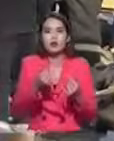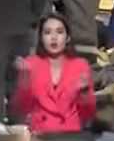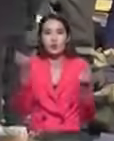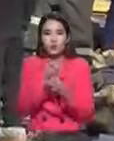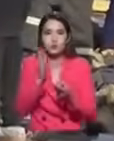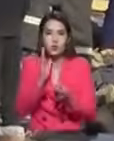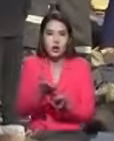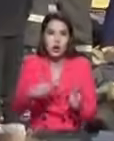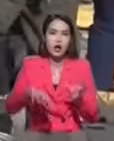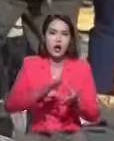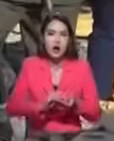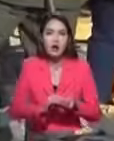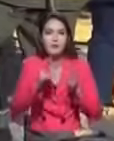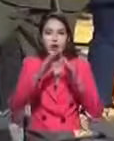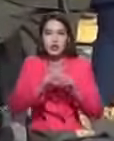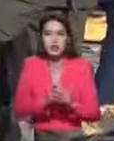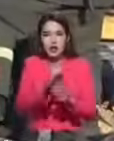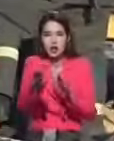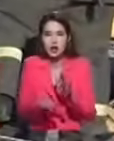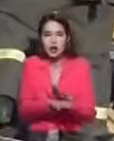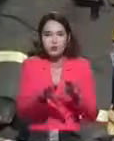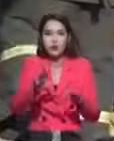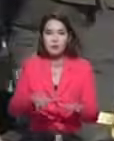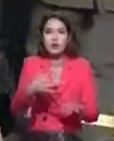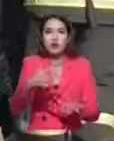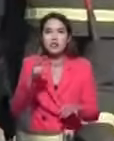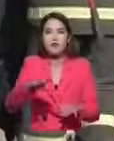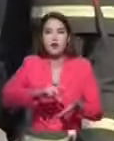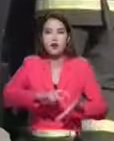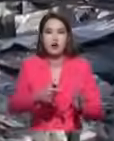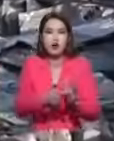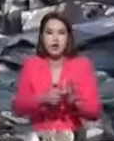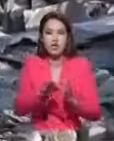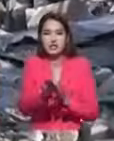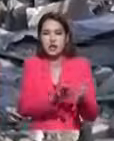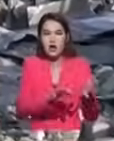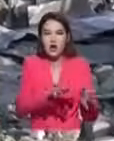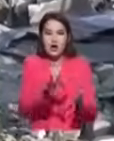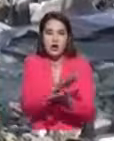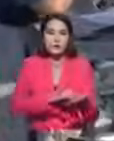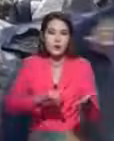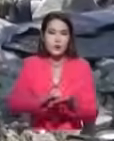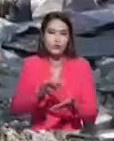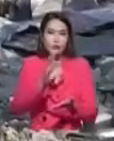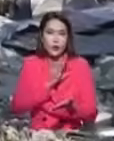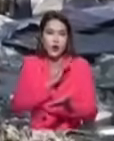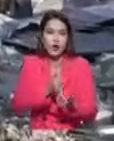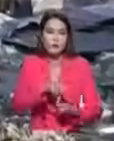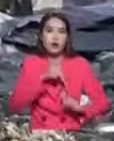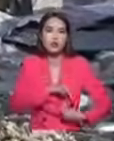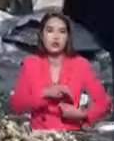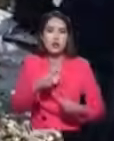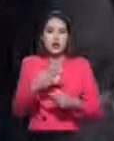итоге одноэтажное здание площадью 280 квадратных метров моментально разрушилось. Под завалами оказались сотрудники сервиса